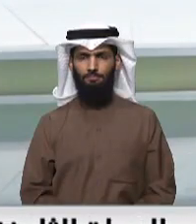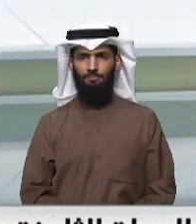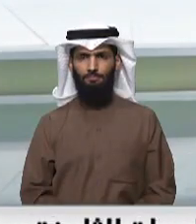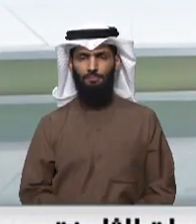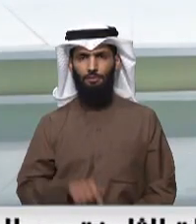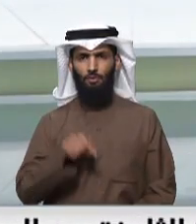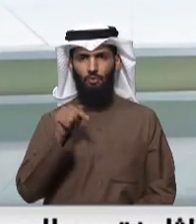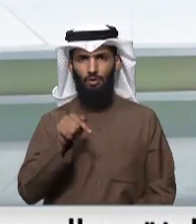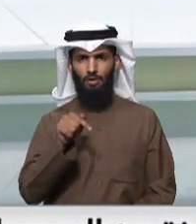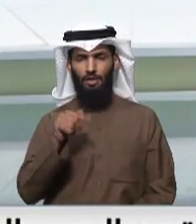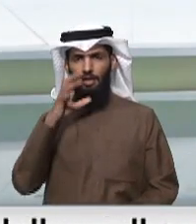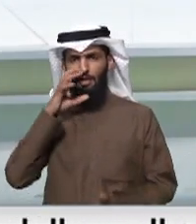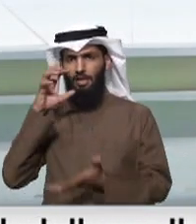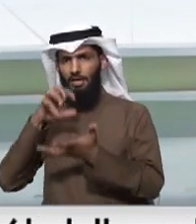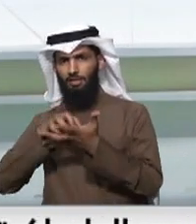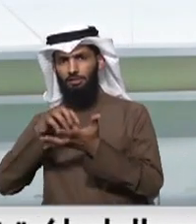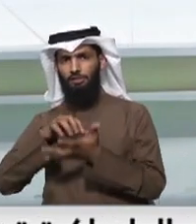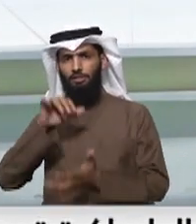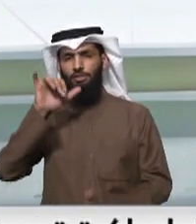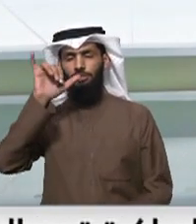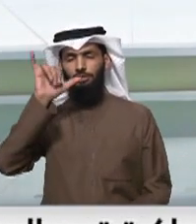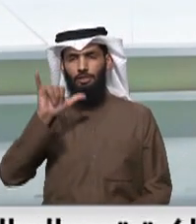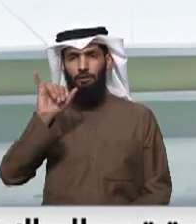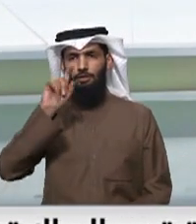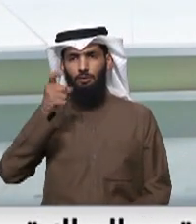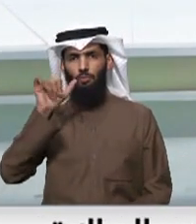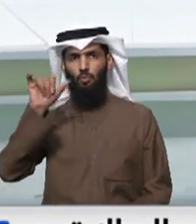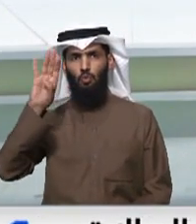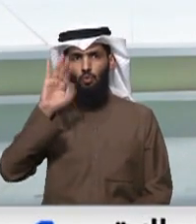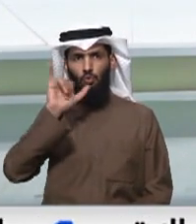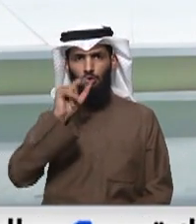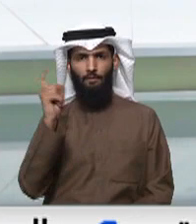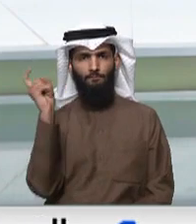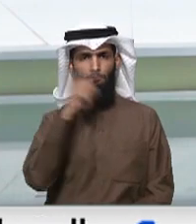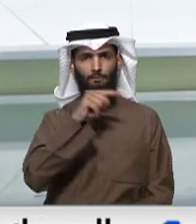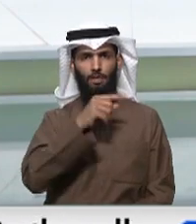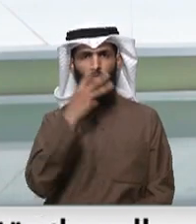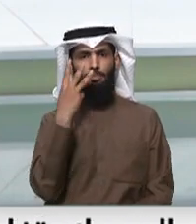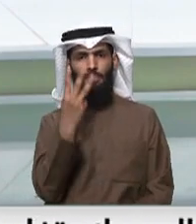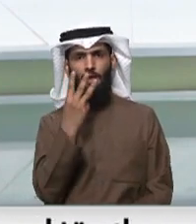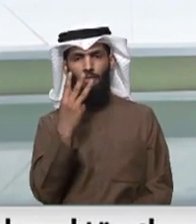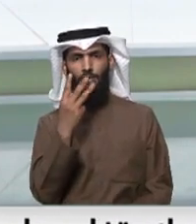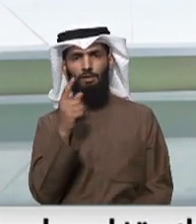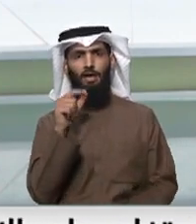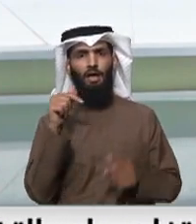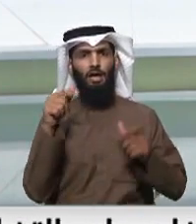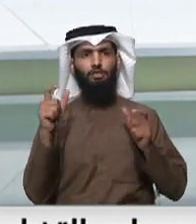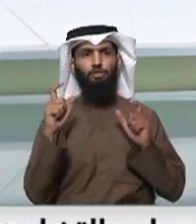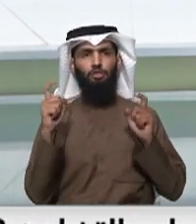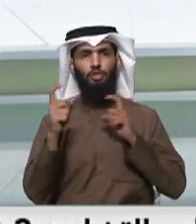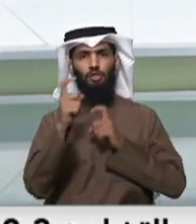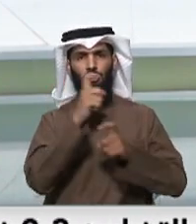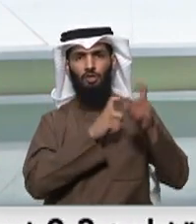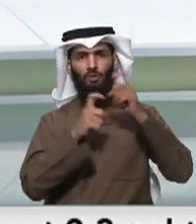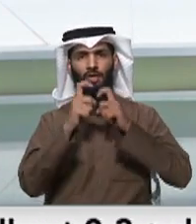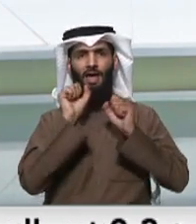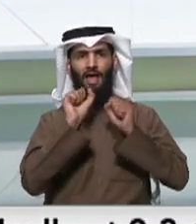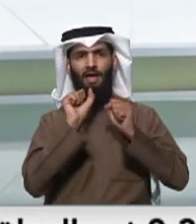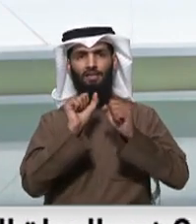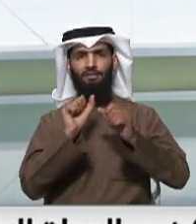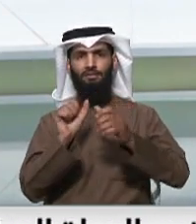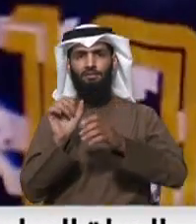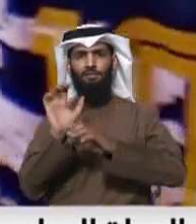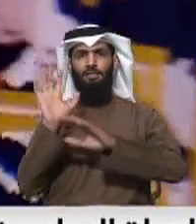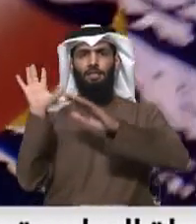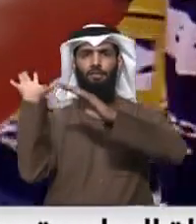تغلب نادي اليرموك على نظيره التضامن بثلاثه اشواط دون مقابل ضمن منافسات الجوله السادسه من الدوري العام للكره الطائره